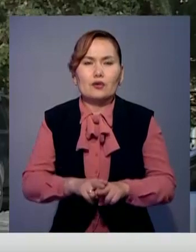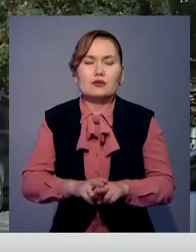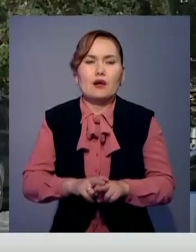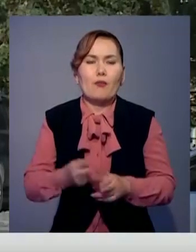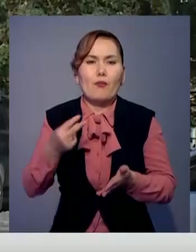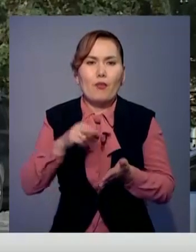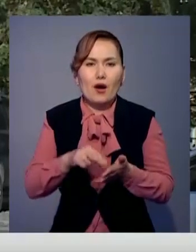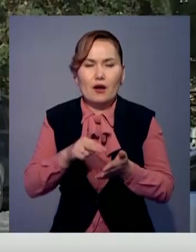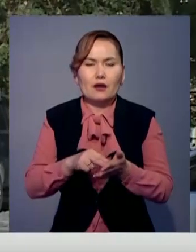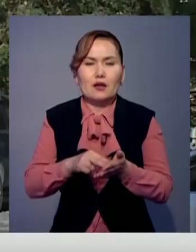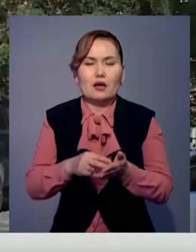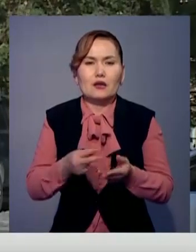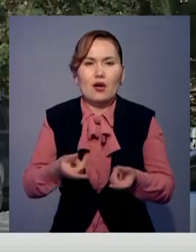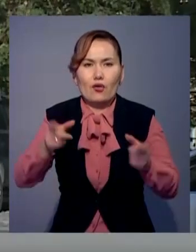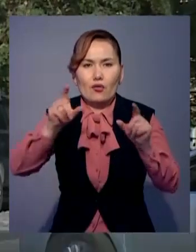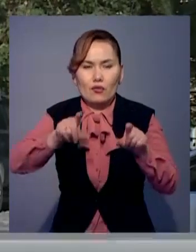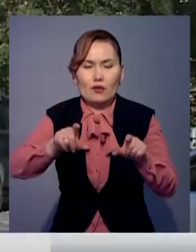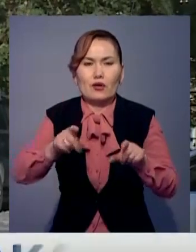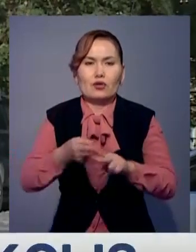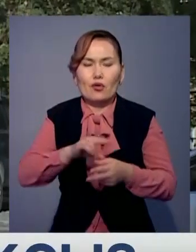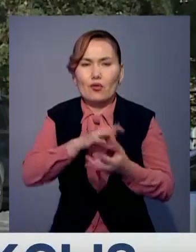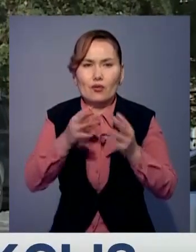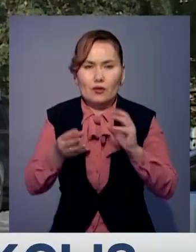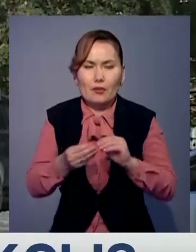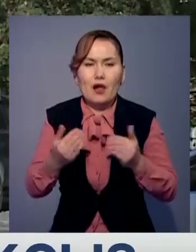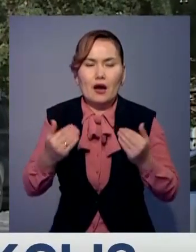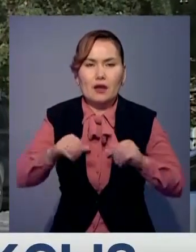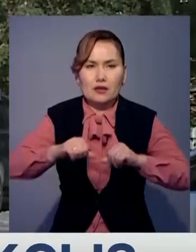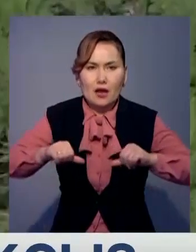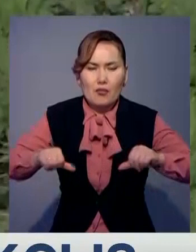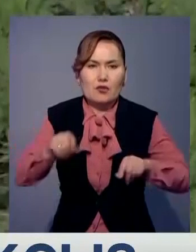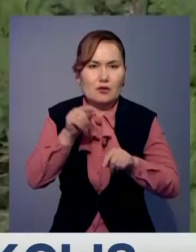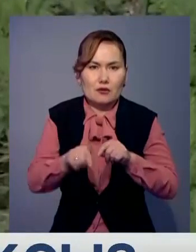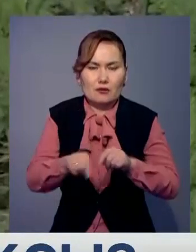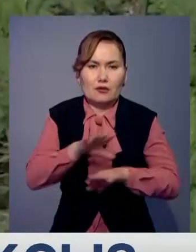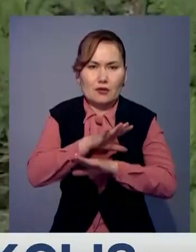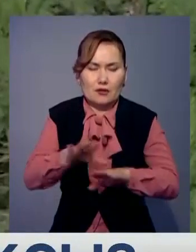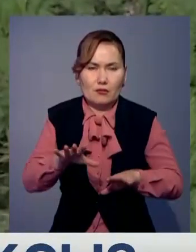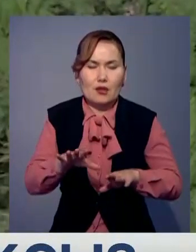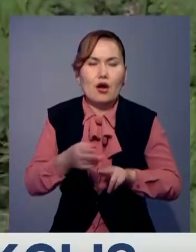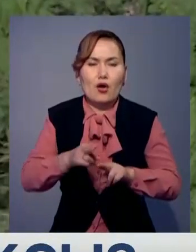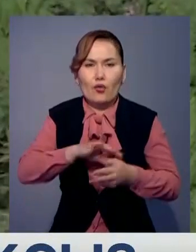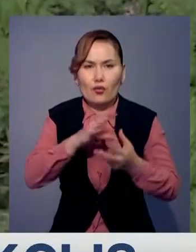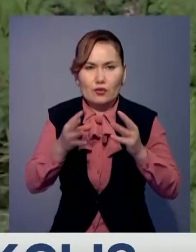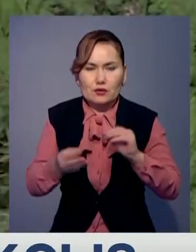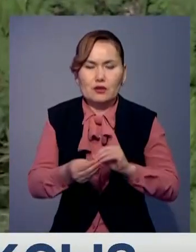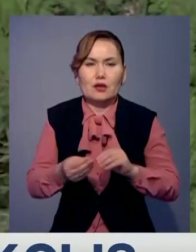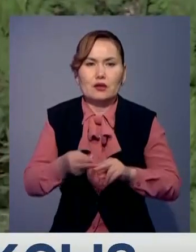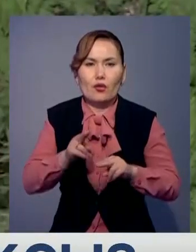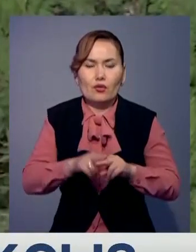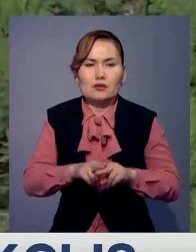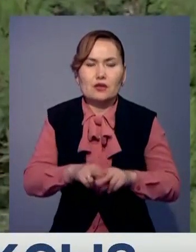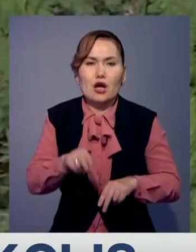Біз сауда орындарына оны шекті мәнді белгілеу бойынша комиссия ұсыныс қарастырмады. Талдау жасады. Экспорттың шығылатқан